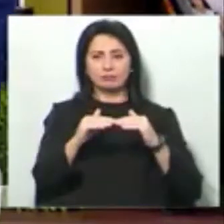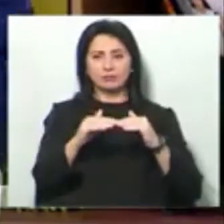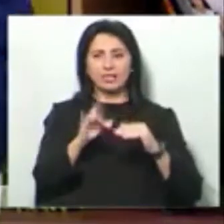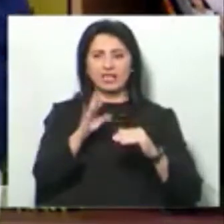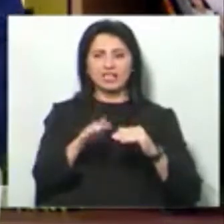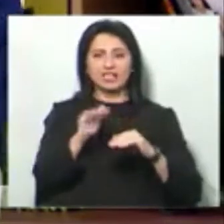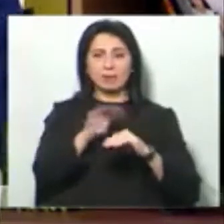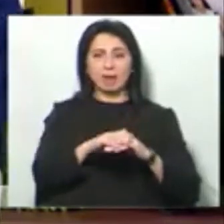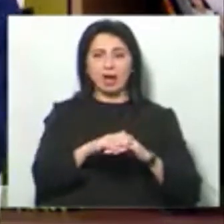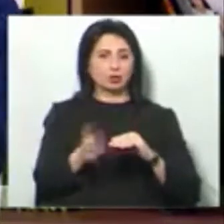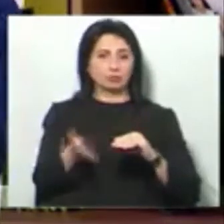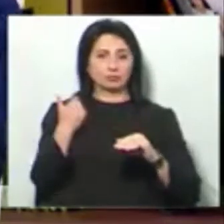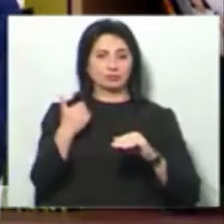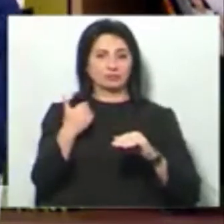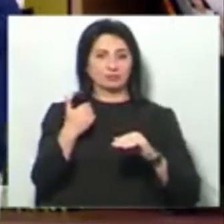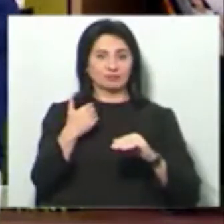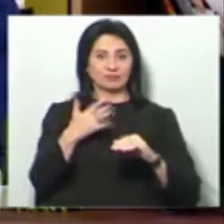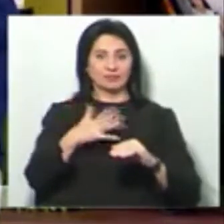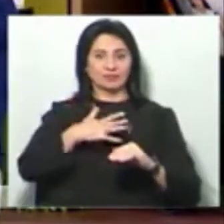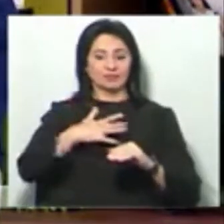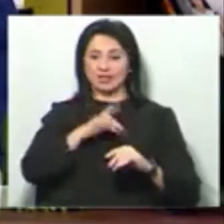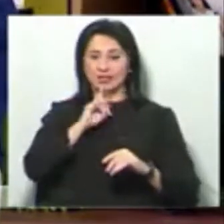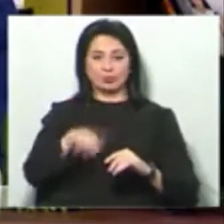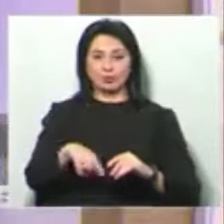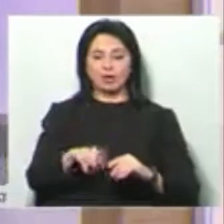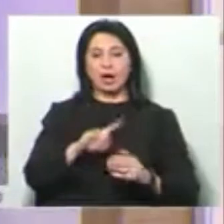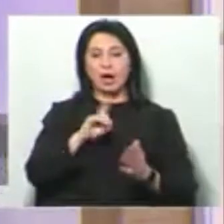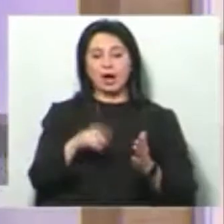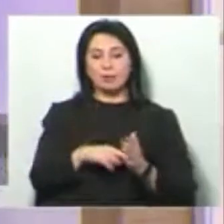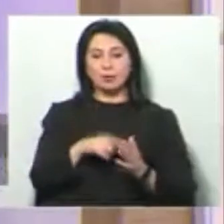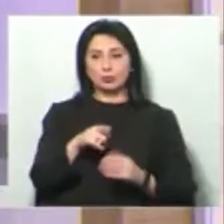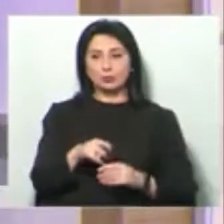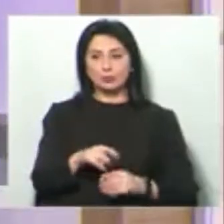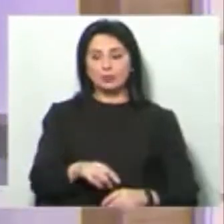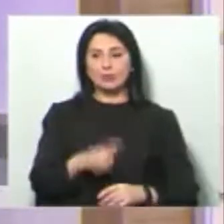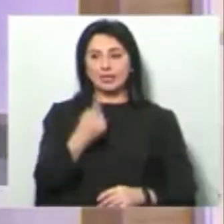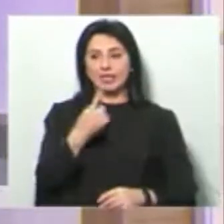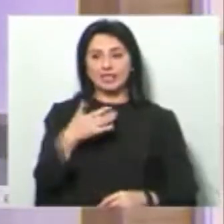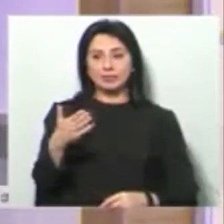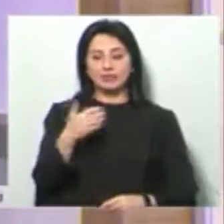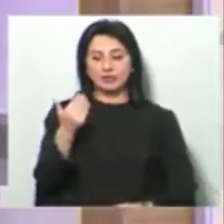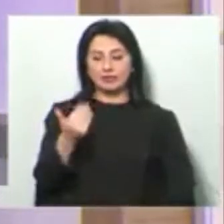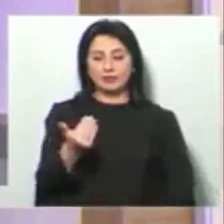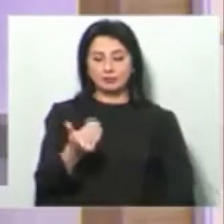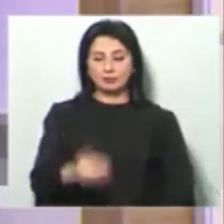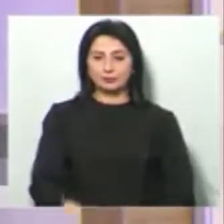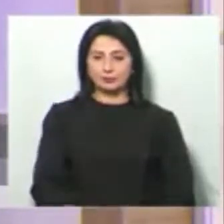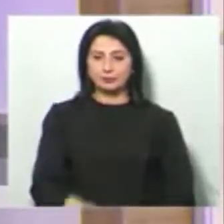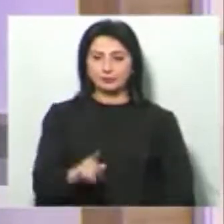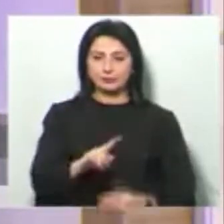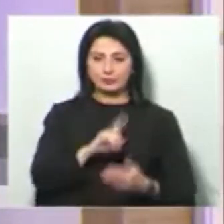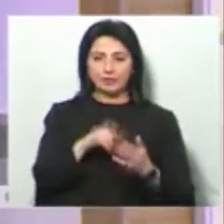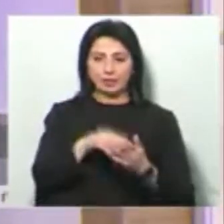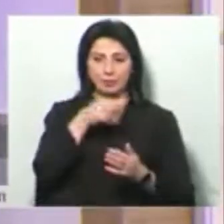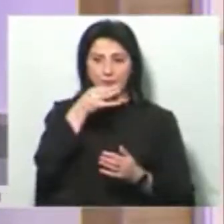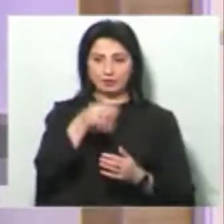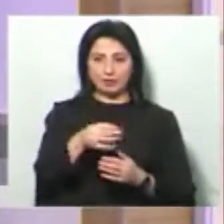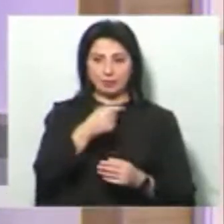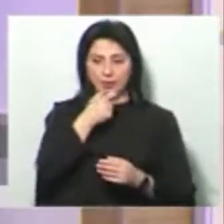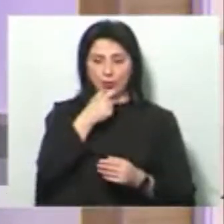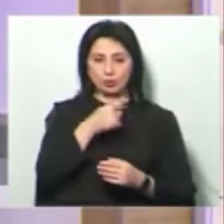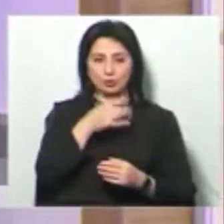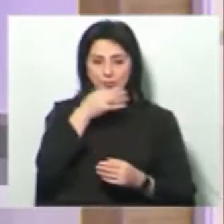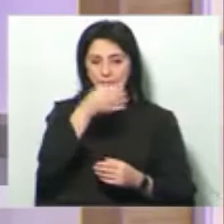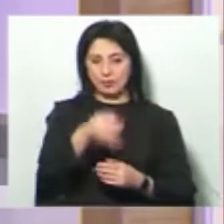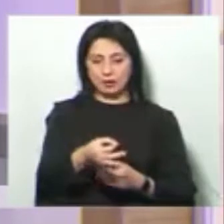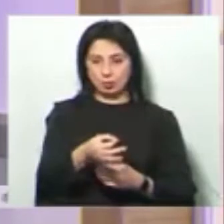უკვე მოხსნილი არის. სწორედ ეს კითხვა მინდოდა დამესვა, იმიტომ რომ ერთი მხრივ თქვენ ამ კითხვაზე პასუხით, მაყურებლის კითხვაზე